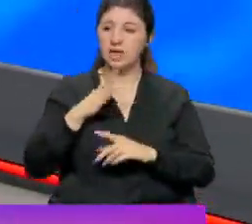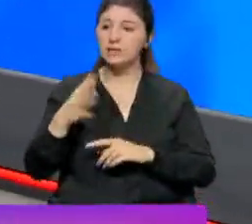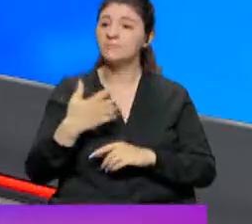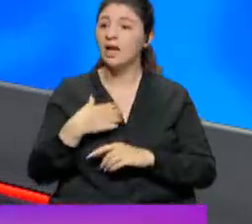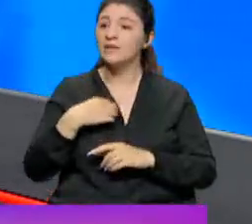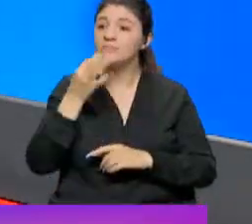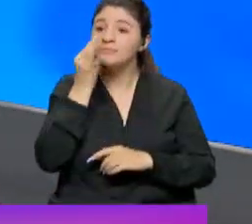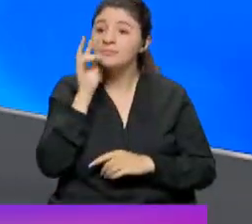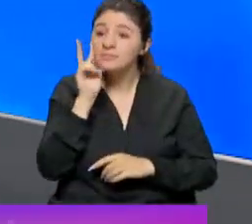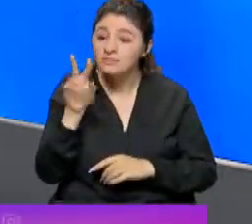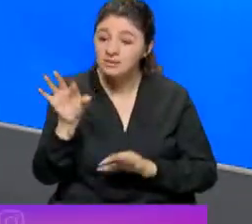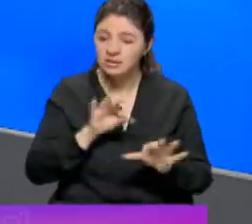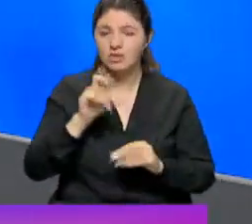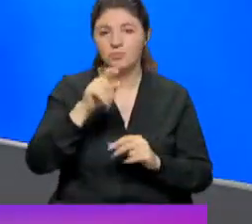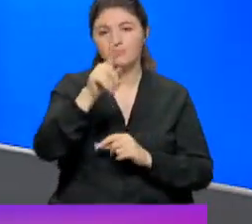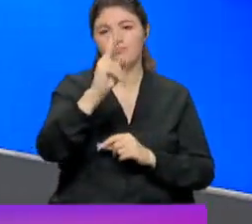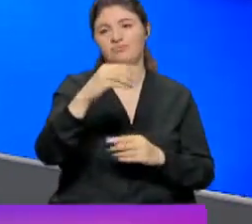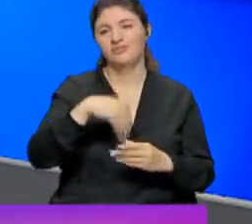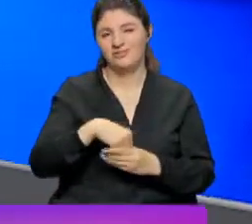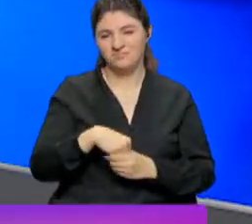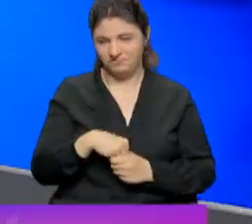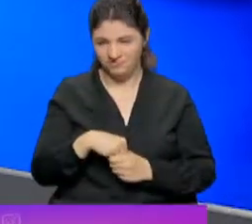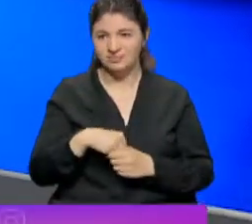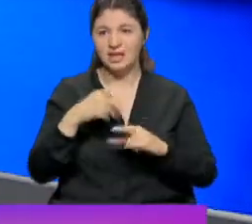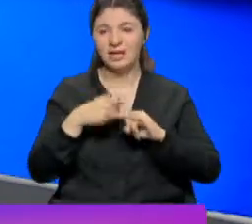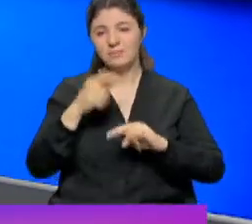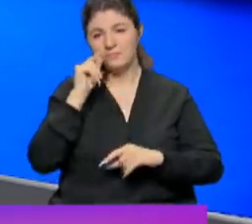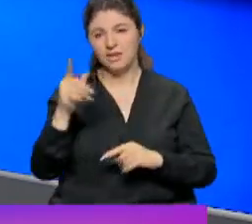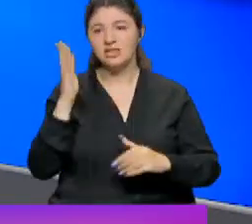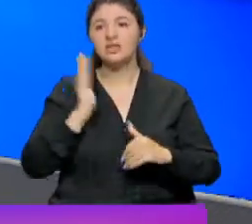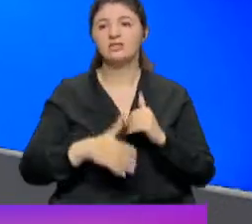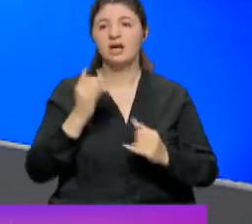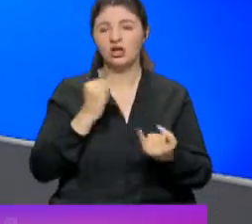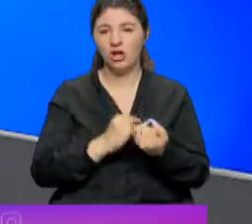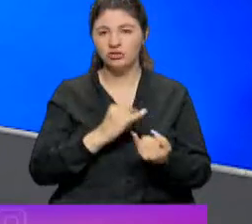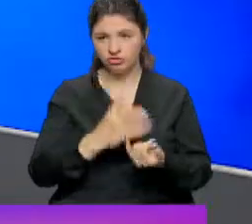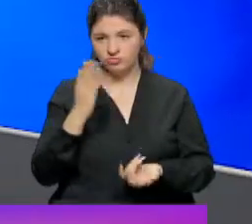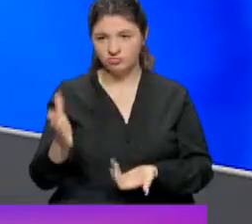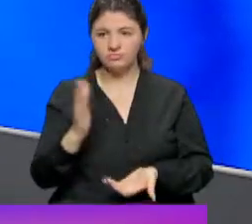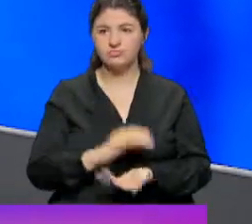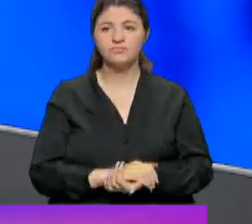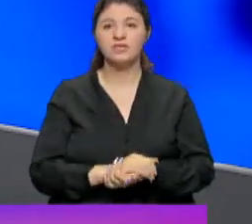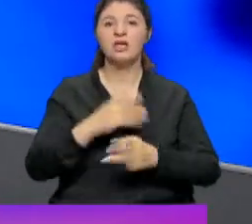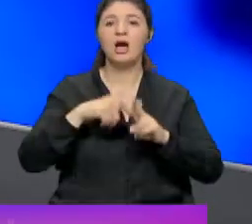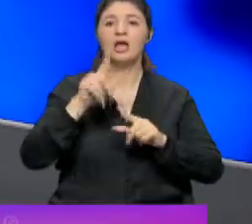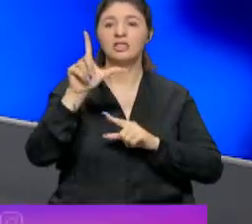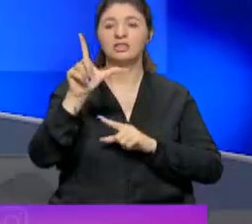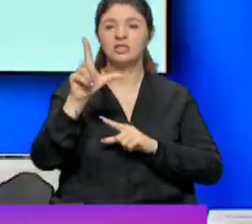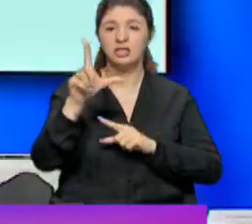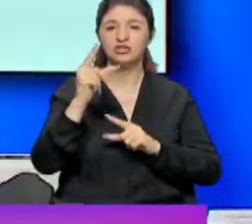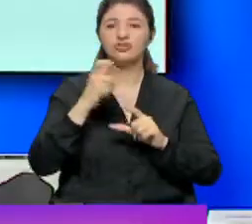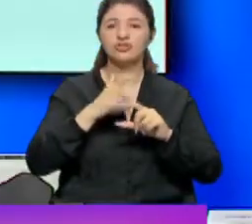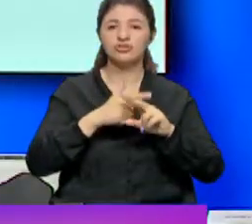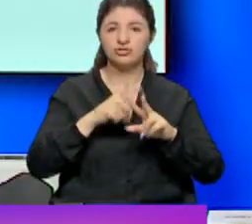Kendi gözlerimle seçti seçiyorum sizler için Hikmet durgun yasak kardeşim Ben Alican Uludağ'da